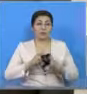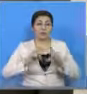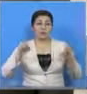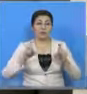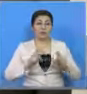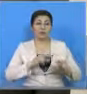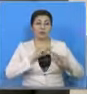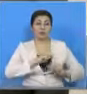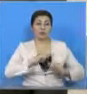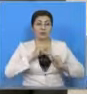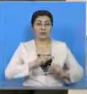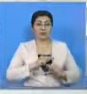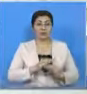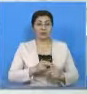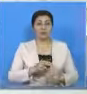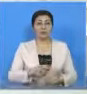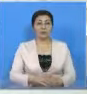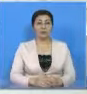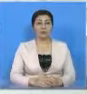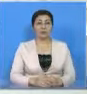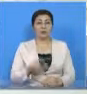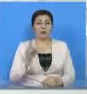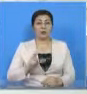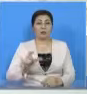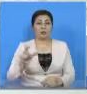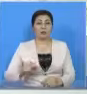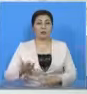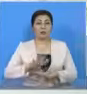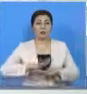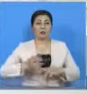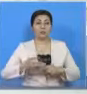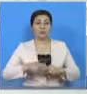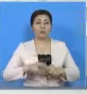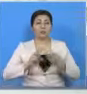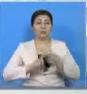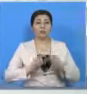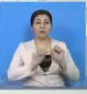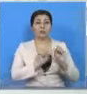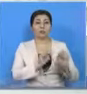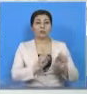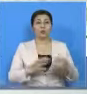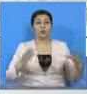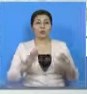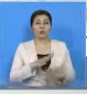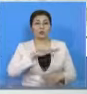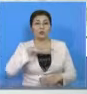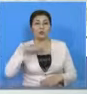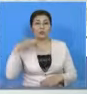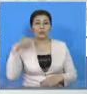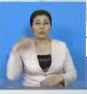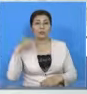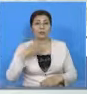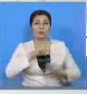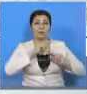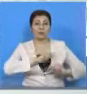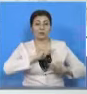қауіпті індетпен күресте қыза түскен. Халықты осы індеттен қорғау саласында көптеген маңдай